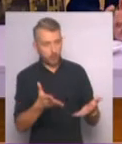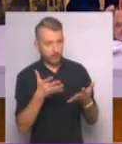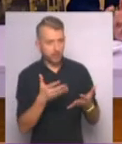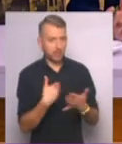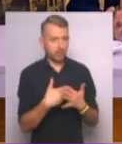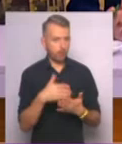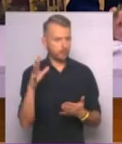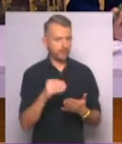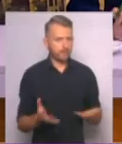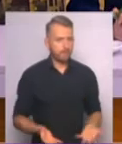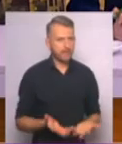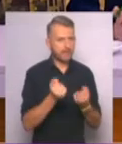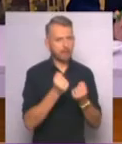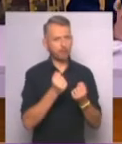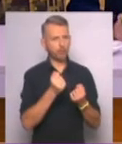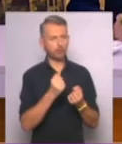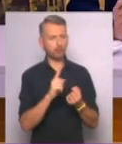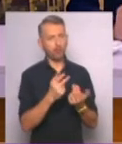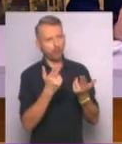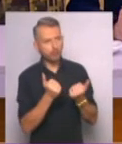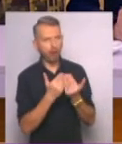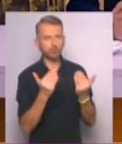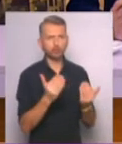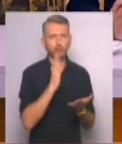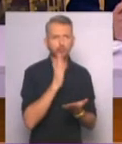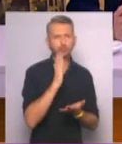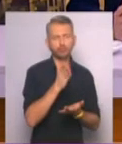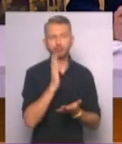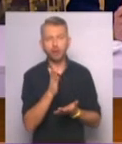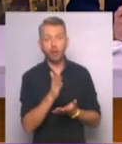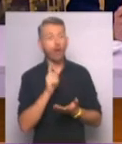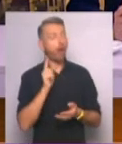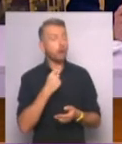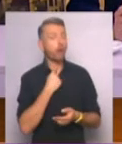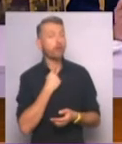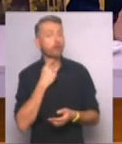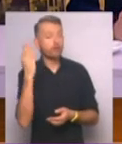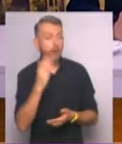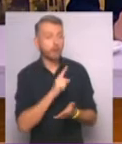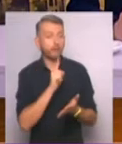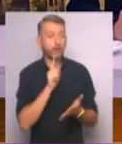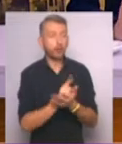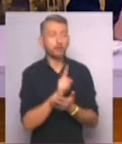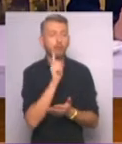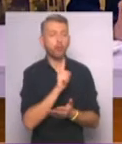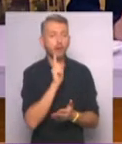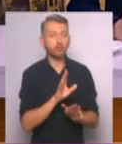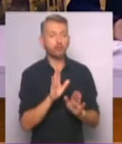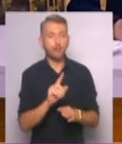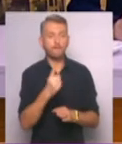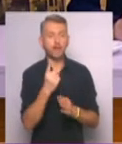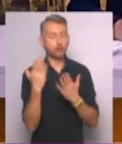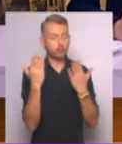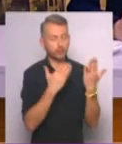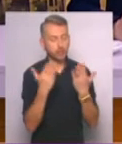всі підтримують на словах, що так, музею бути, але в голосування нам вдалося поки що лише в першому